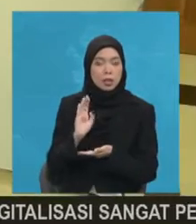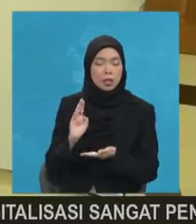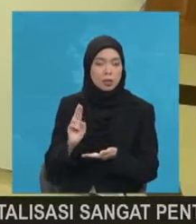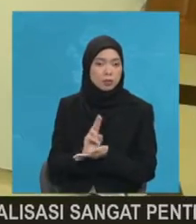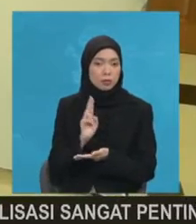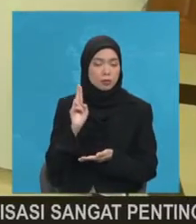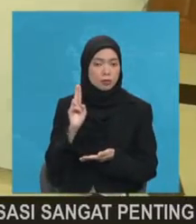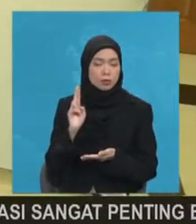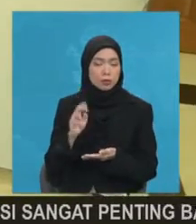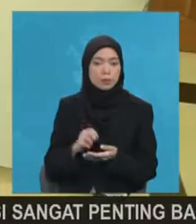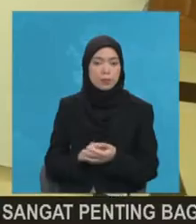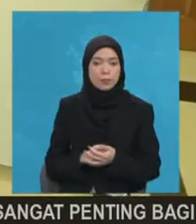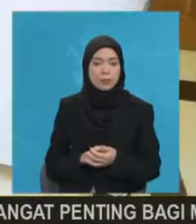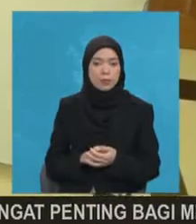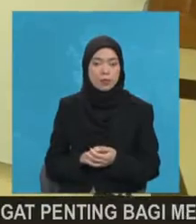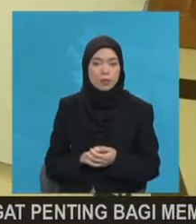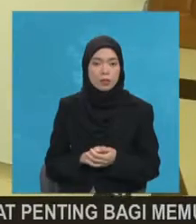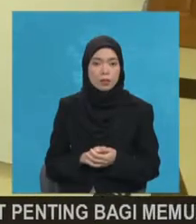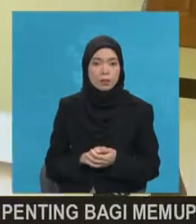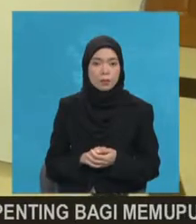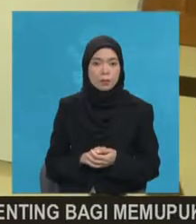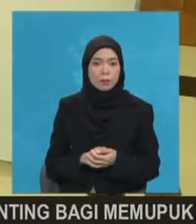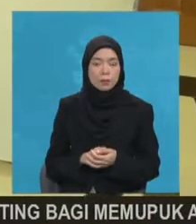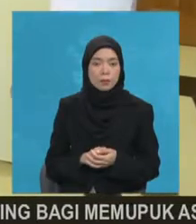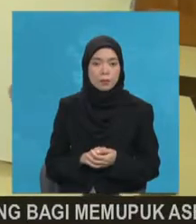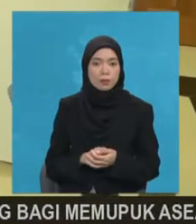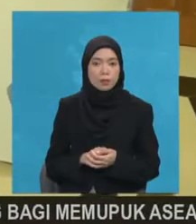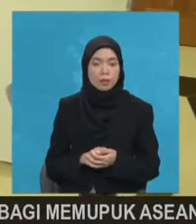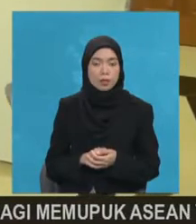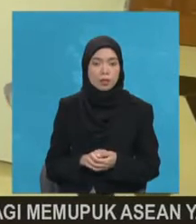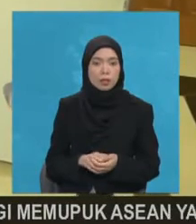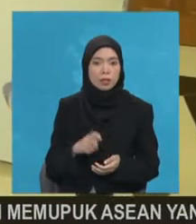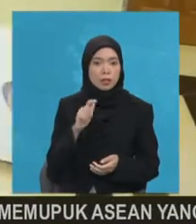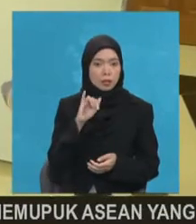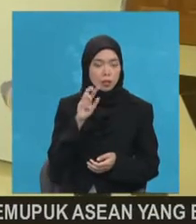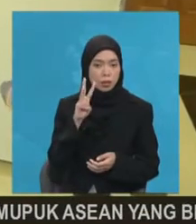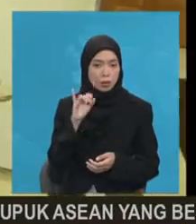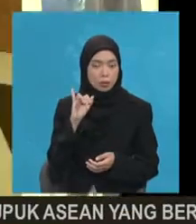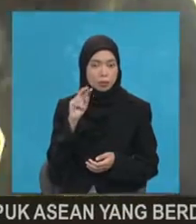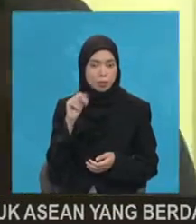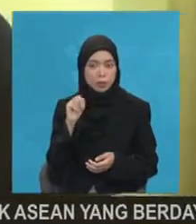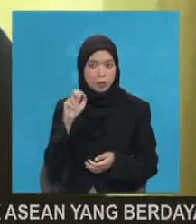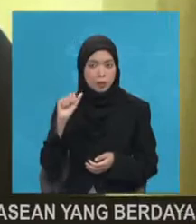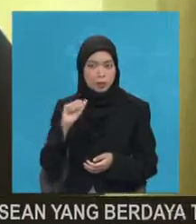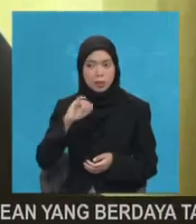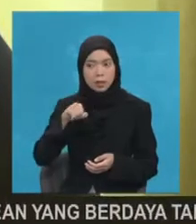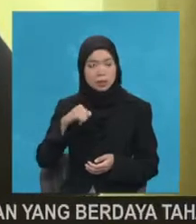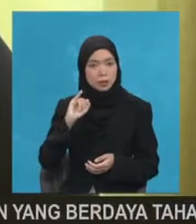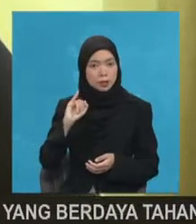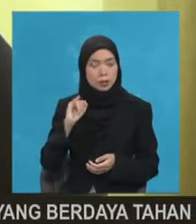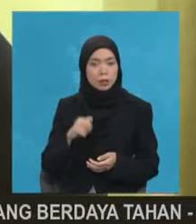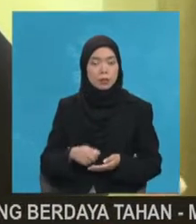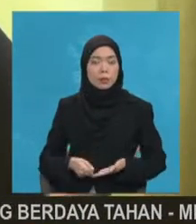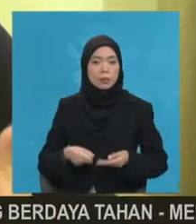fulbright 2020 manakala Twin Aji penerima bagi program pelajar asing fulbright 2020